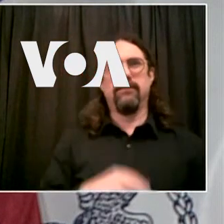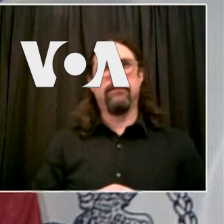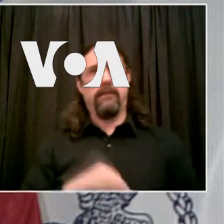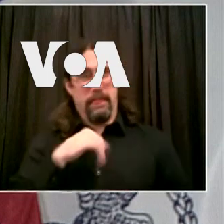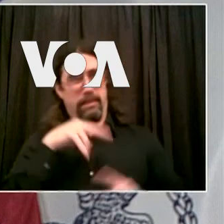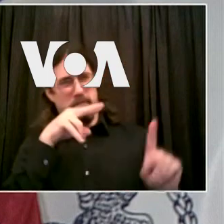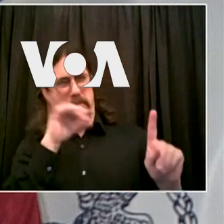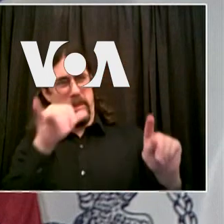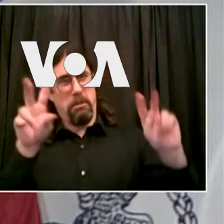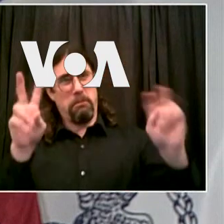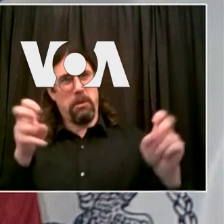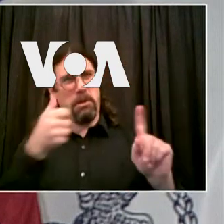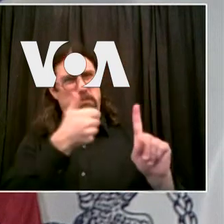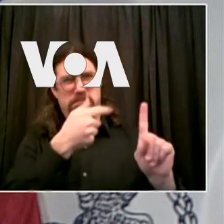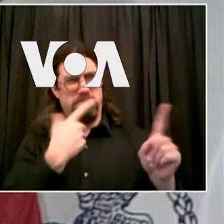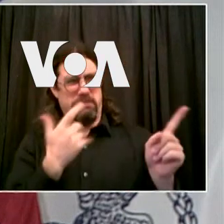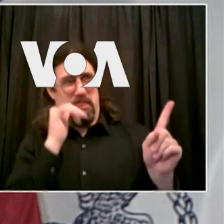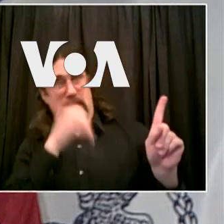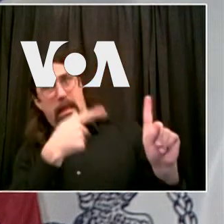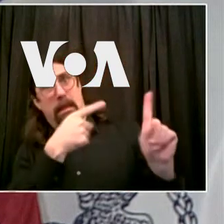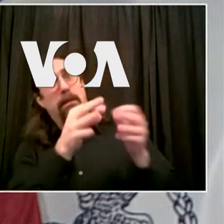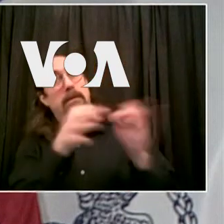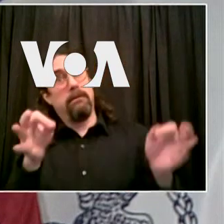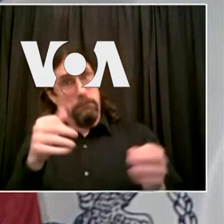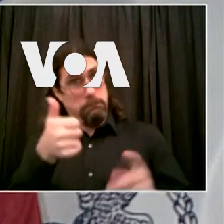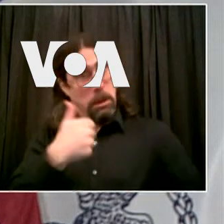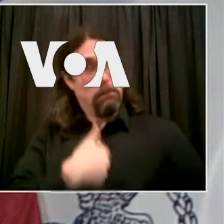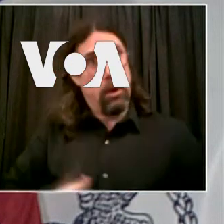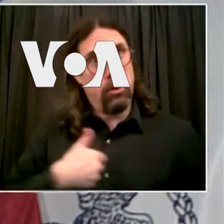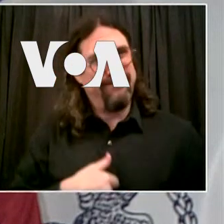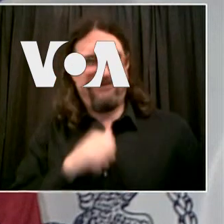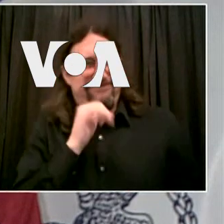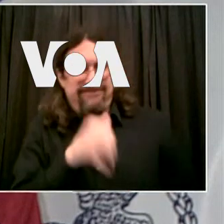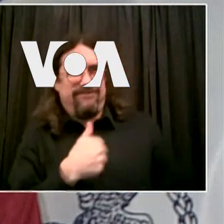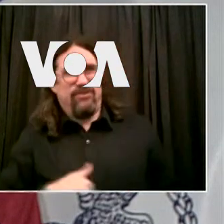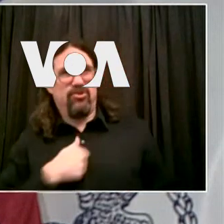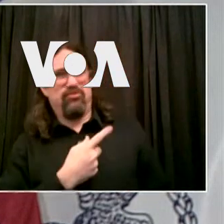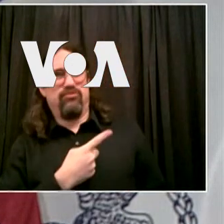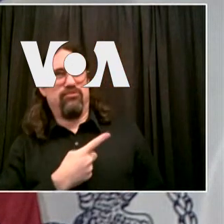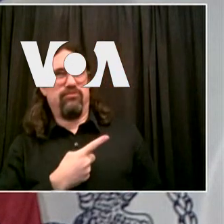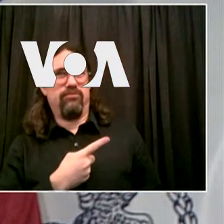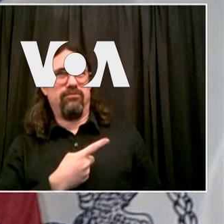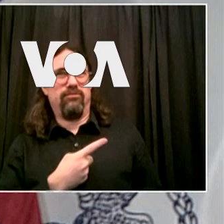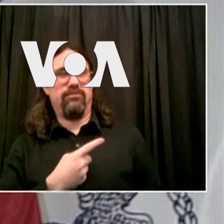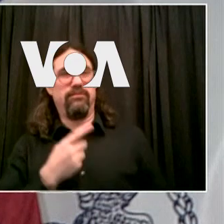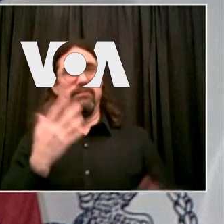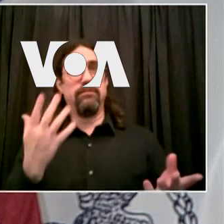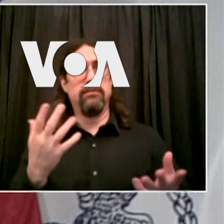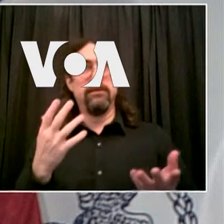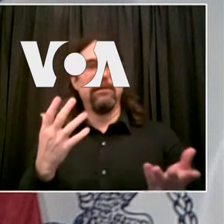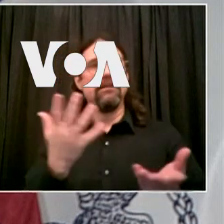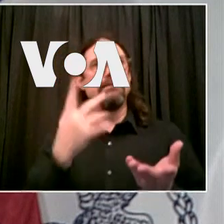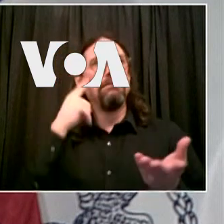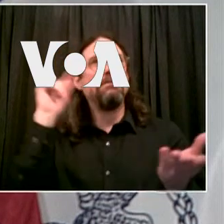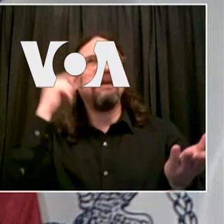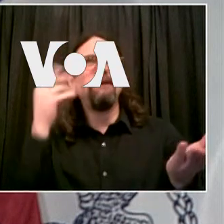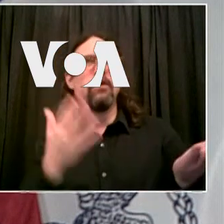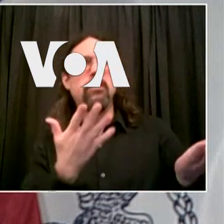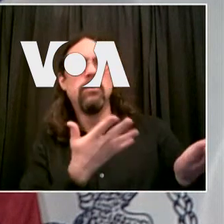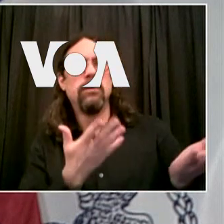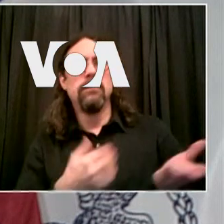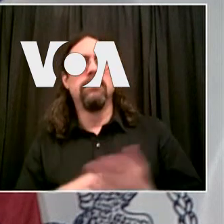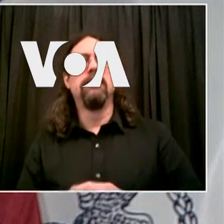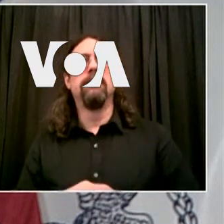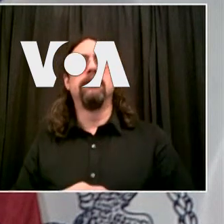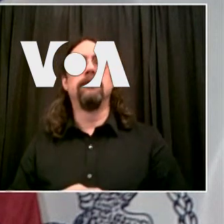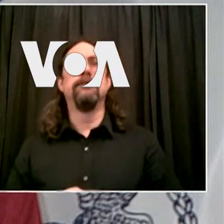他是需要全面以及独立的调查。他想强调的独立这两个字，就是指主持调查的个人或者机